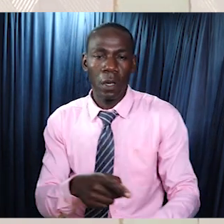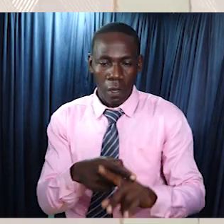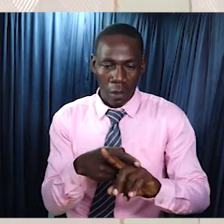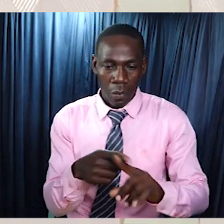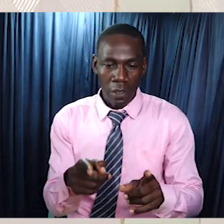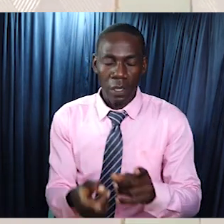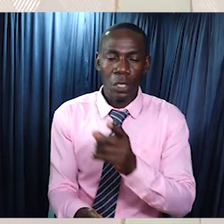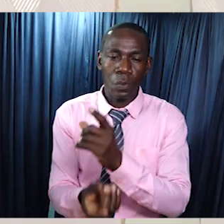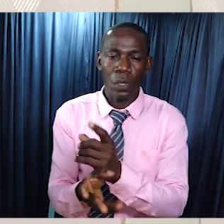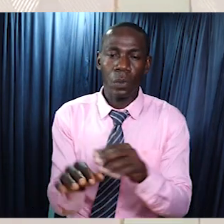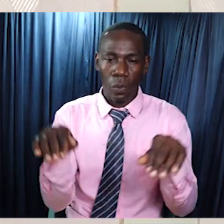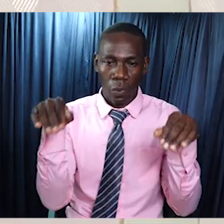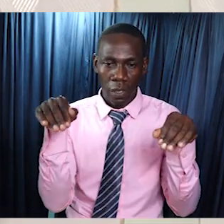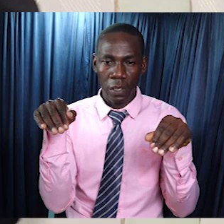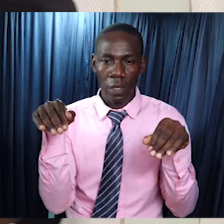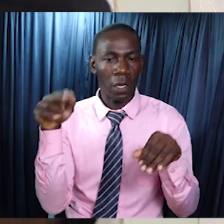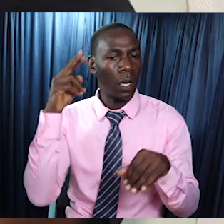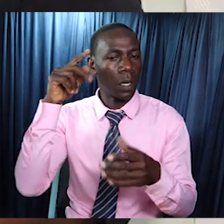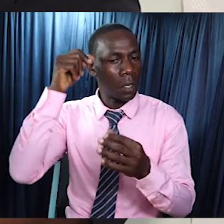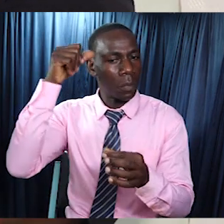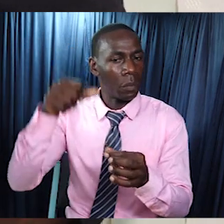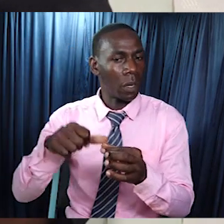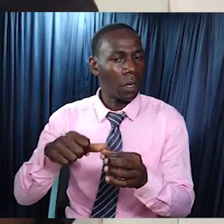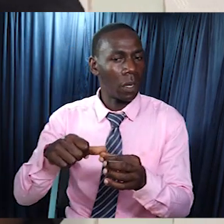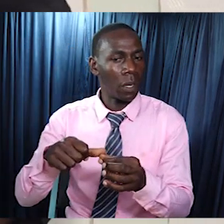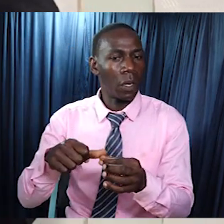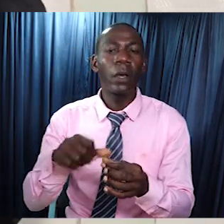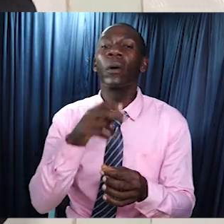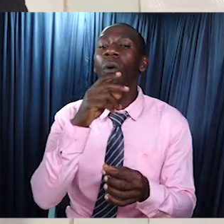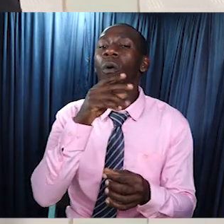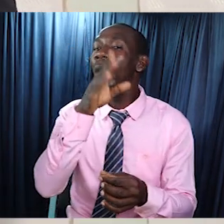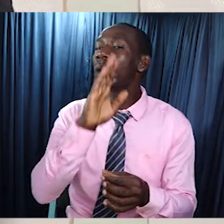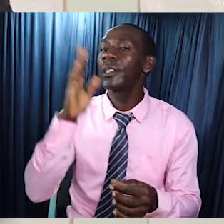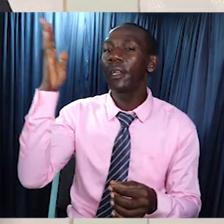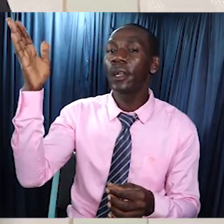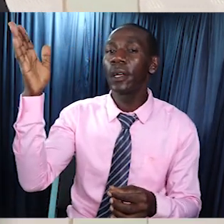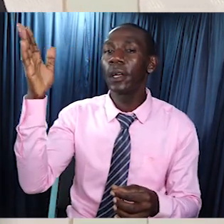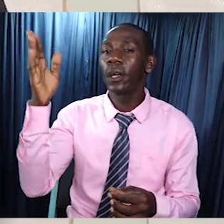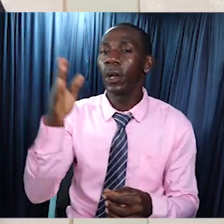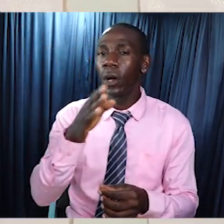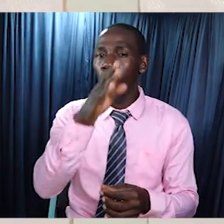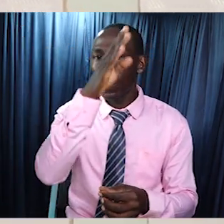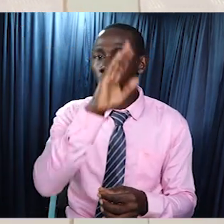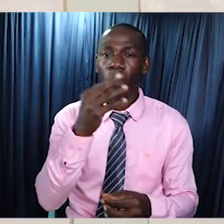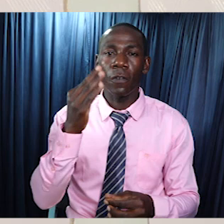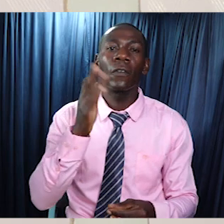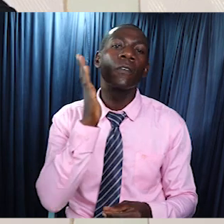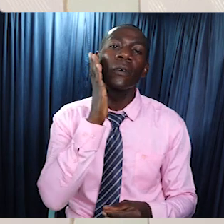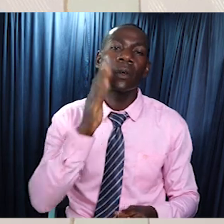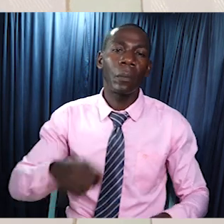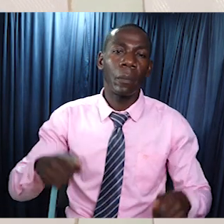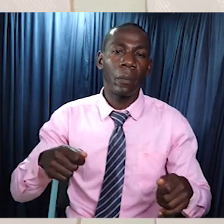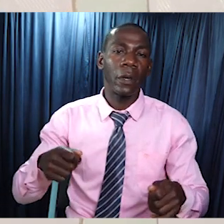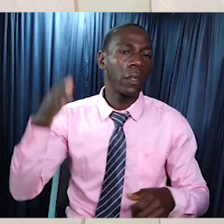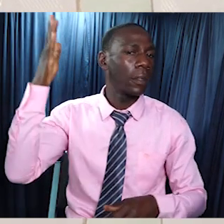nikamwambia ngojea kidogo. But I told him wait a little. Nimekumbuka. I've remembered. Kuna Mungu. There's God. Kuna Mungu wa mama mwanzilishi. There's God of the founder